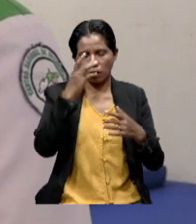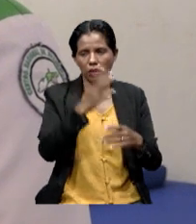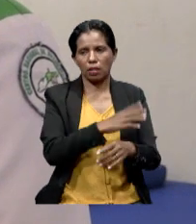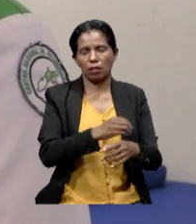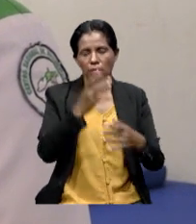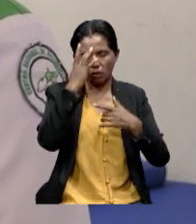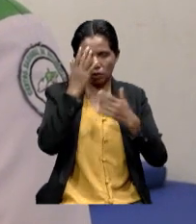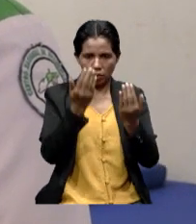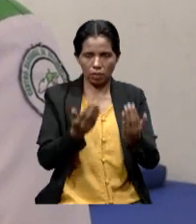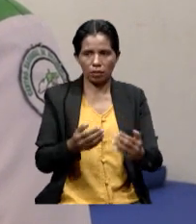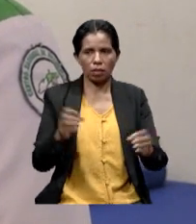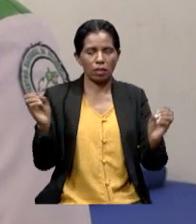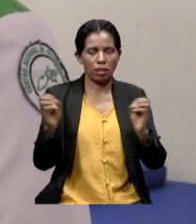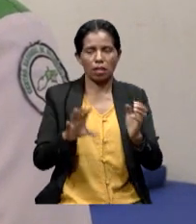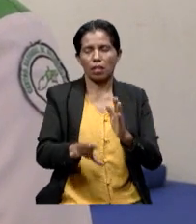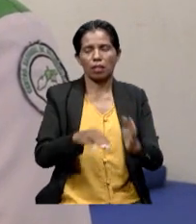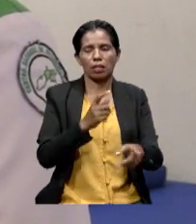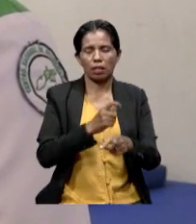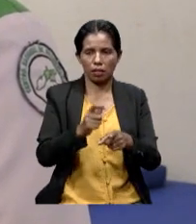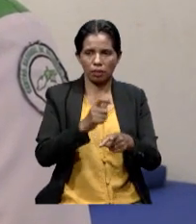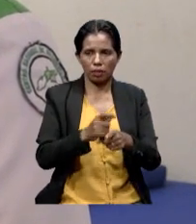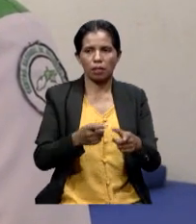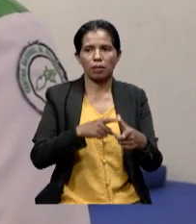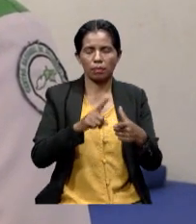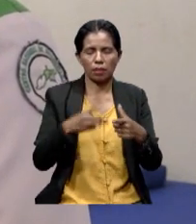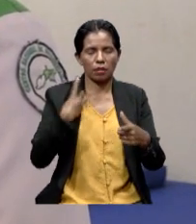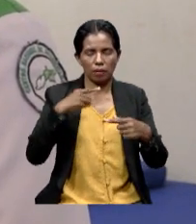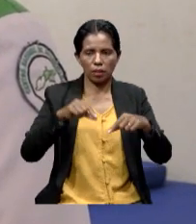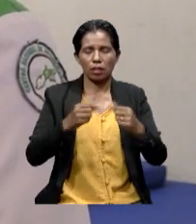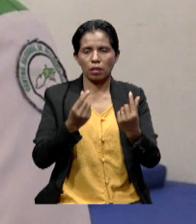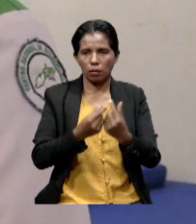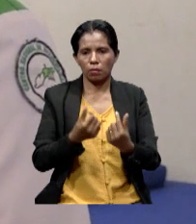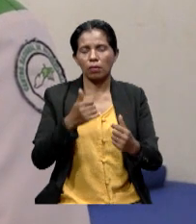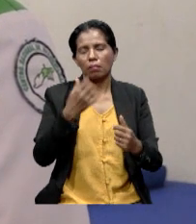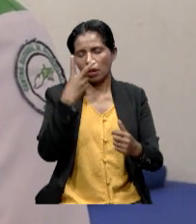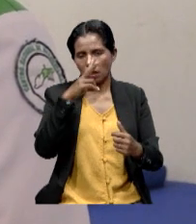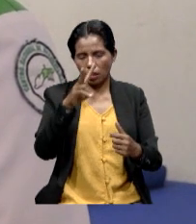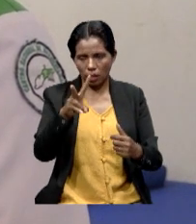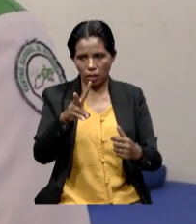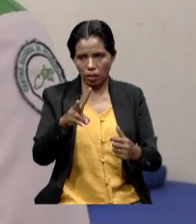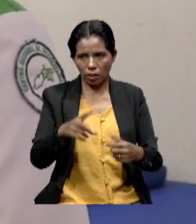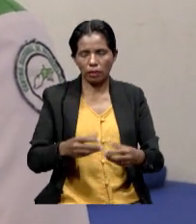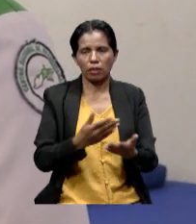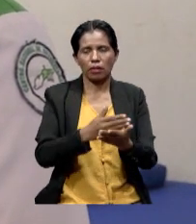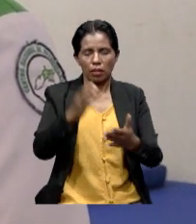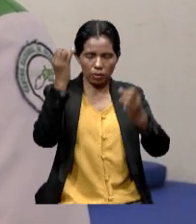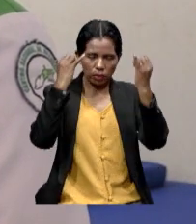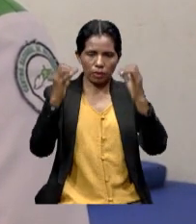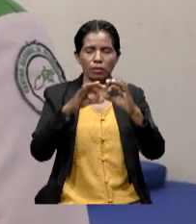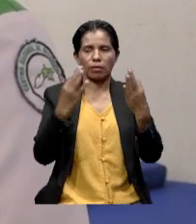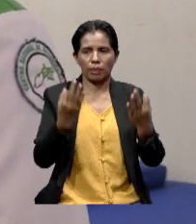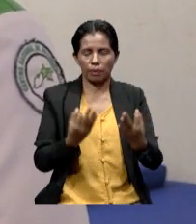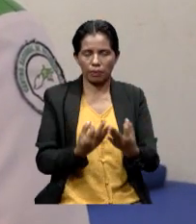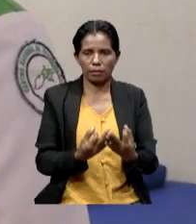tamba nunca hetan terapia. Depois de ami ekipa tumba hena ba fo consolamento ba familia